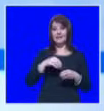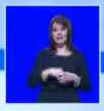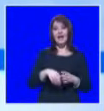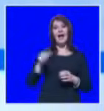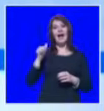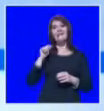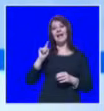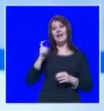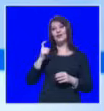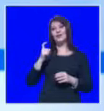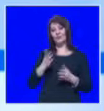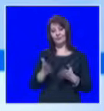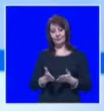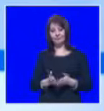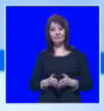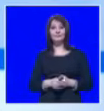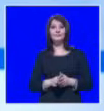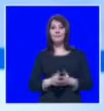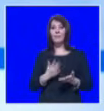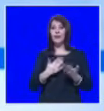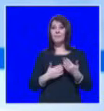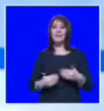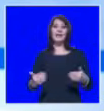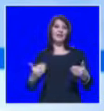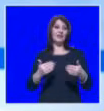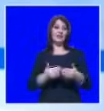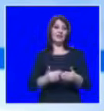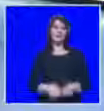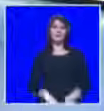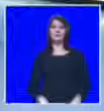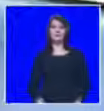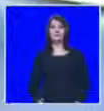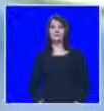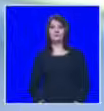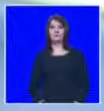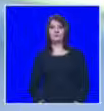Гюров, подуправител на БНБ в нашото студио. Така още от деня завърши. Довиждане от екипа ни.